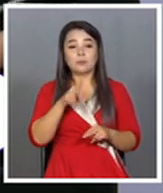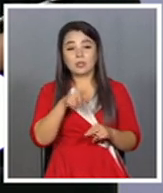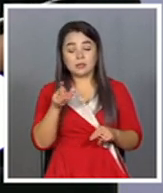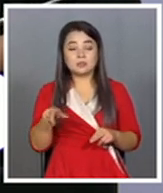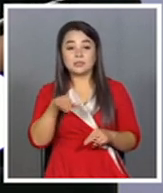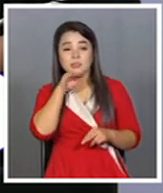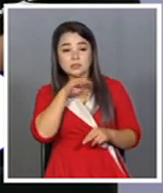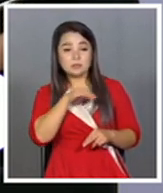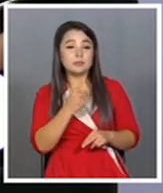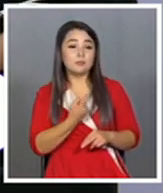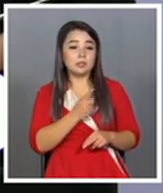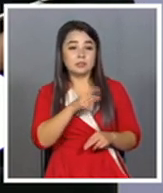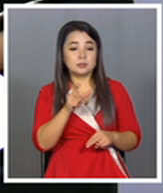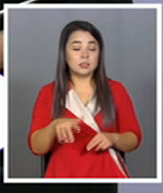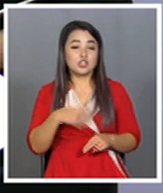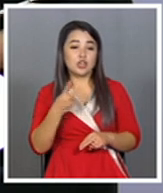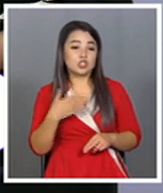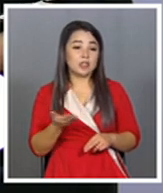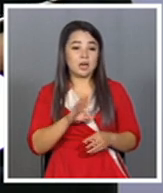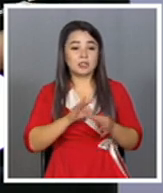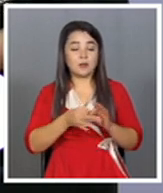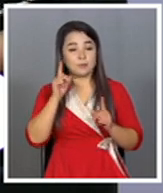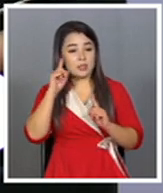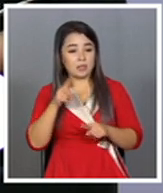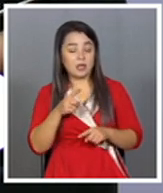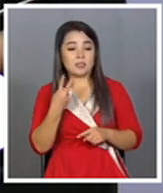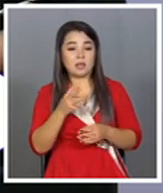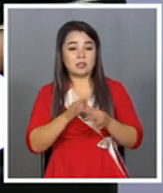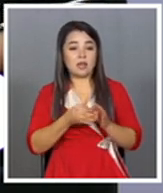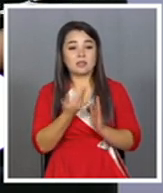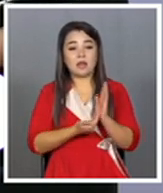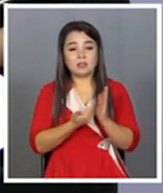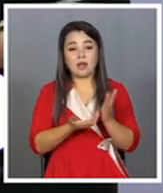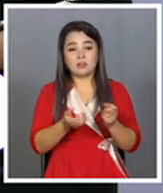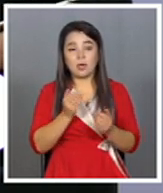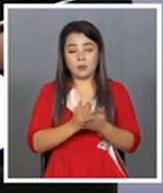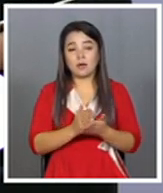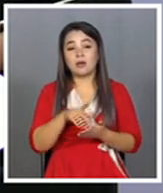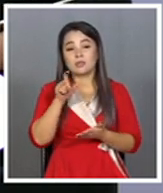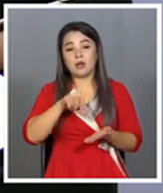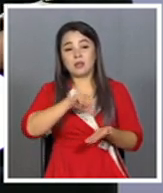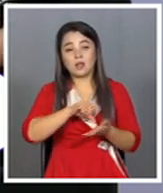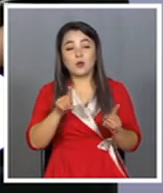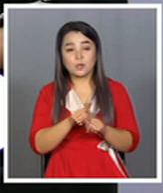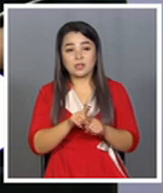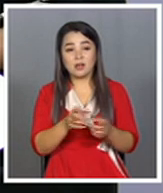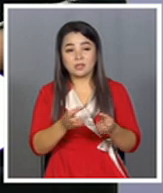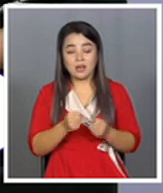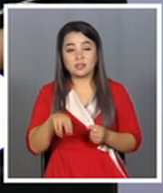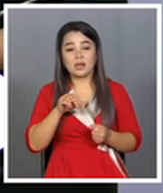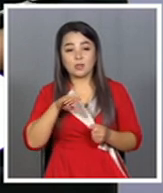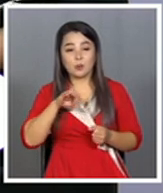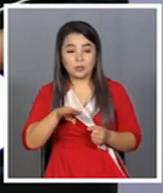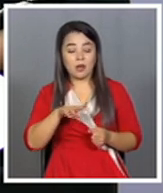ағартушылық монархтар екі жақты болғанын байқаймыз, екі жақты сипат алды. Ол ағартушылар болғанымен